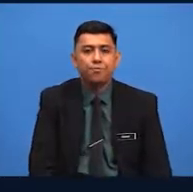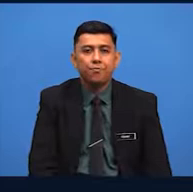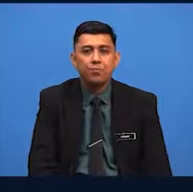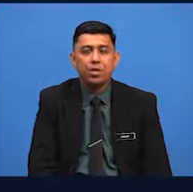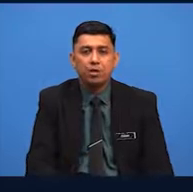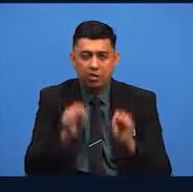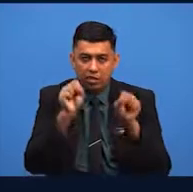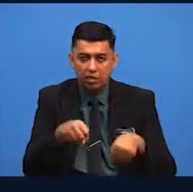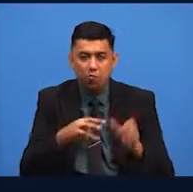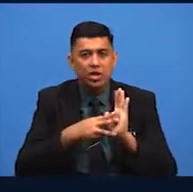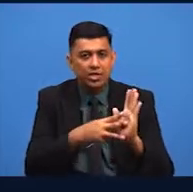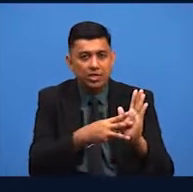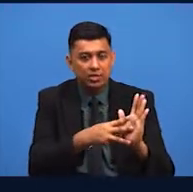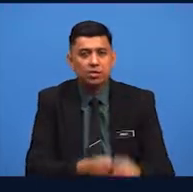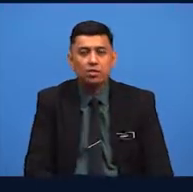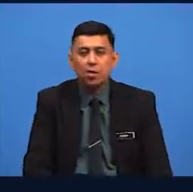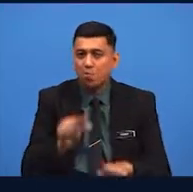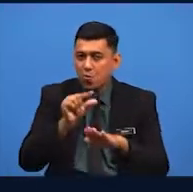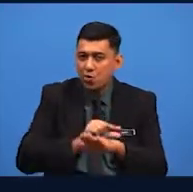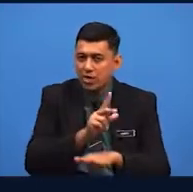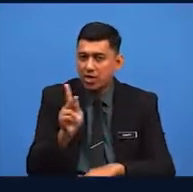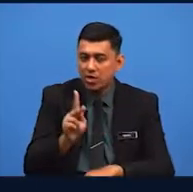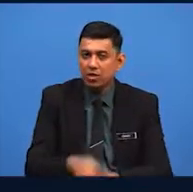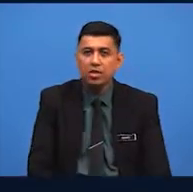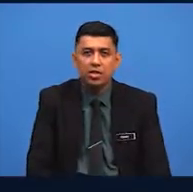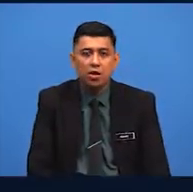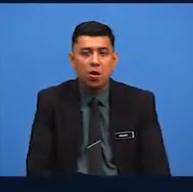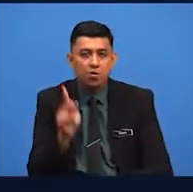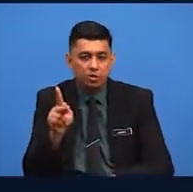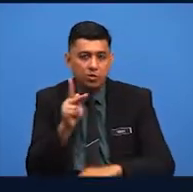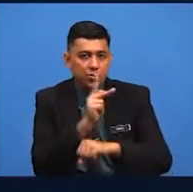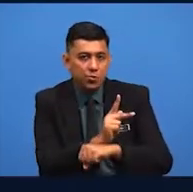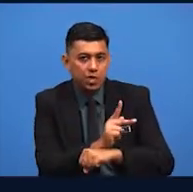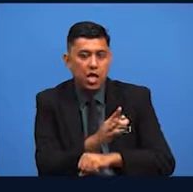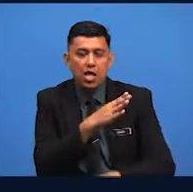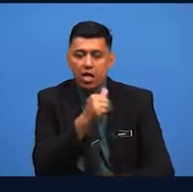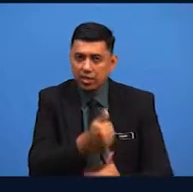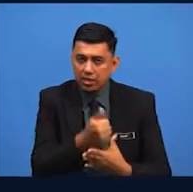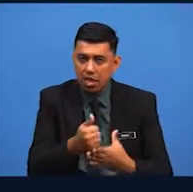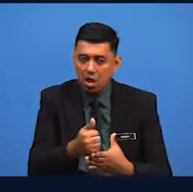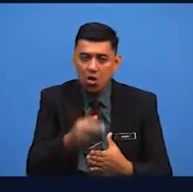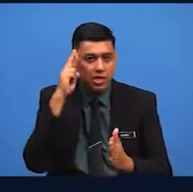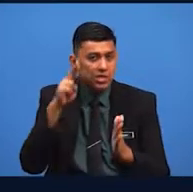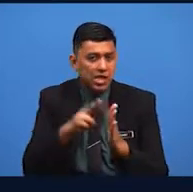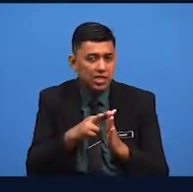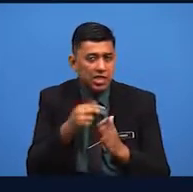Algoritma boleh diwakili dengan menggunakan sudoku atau carta alir.